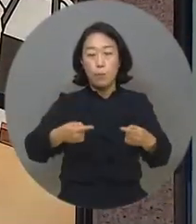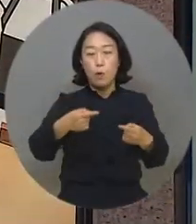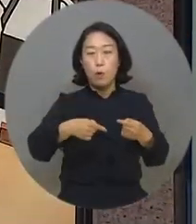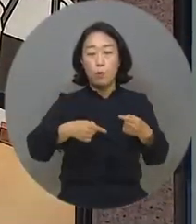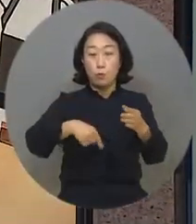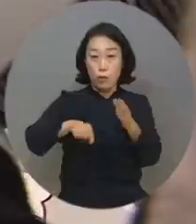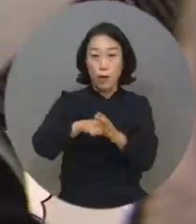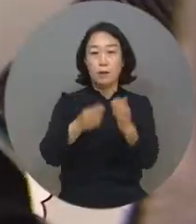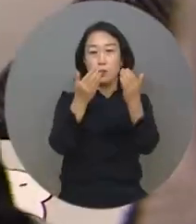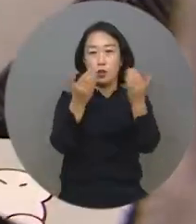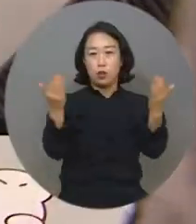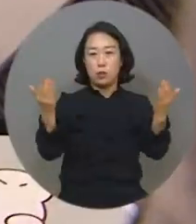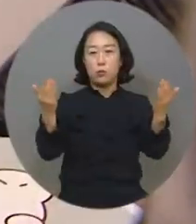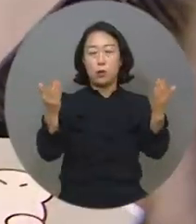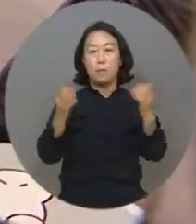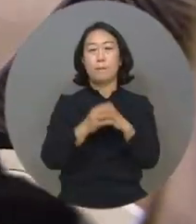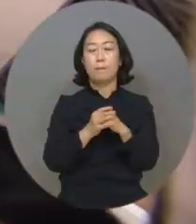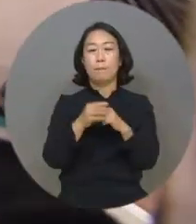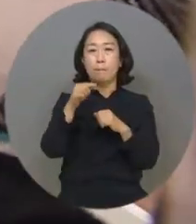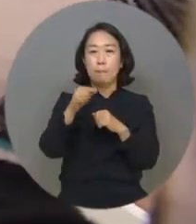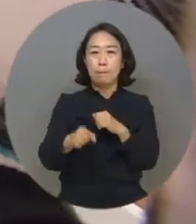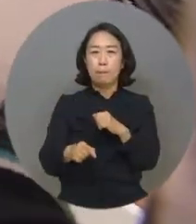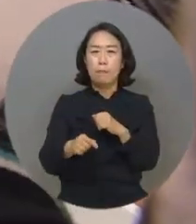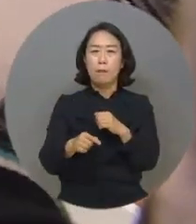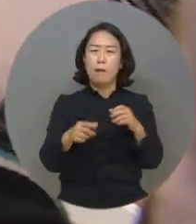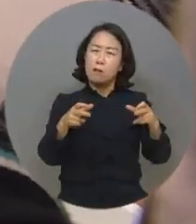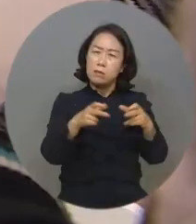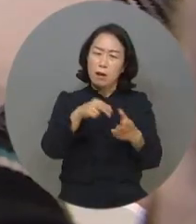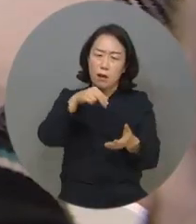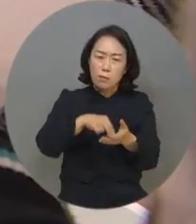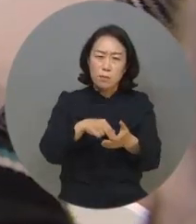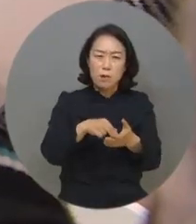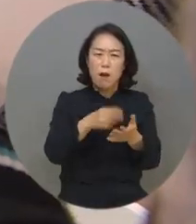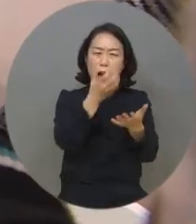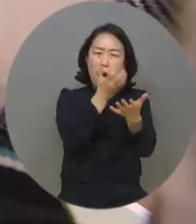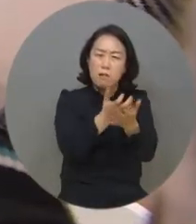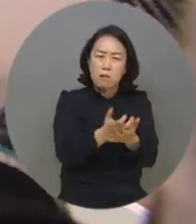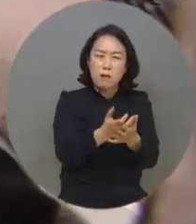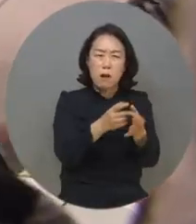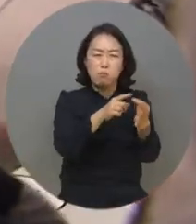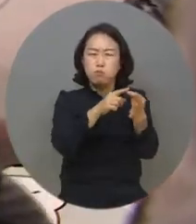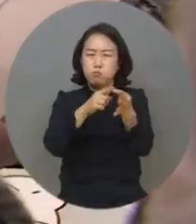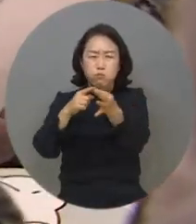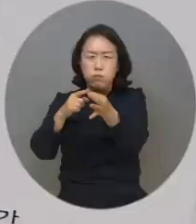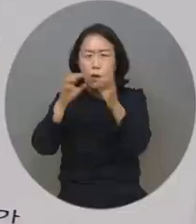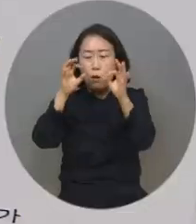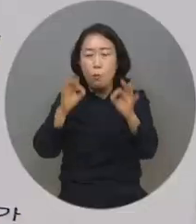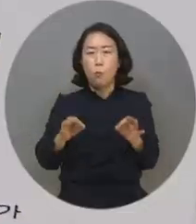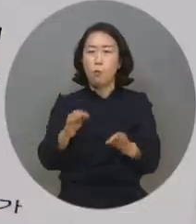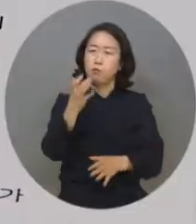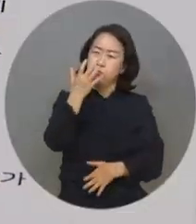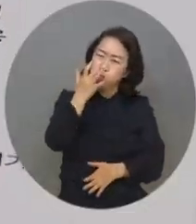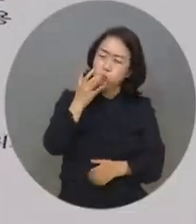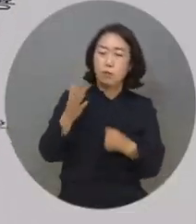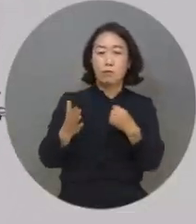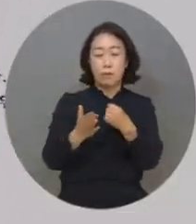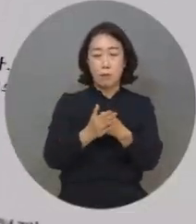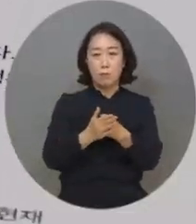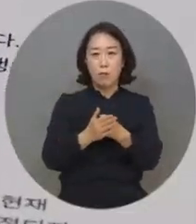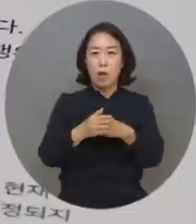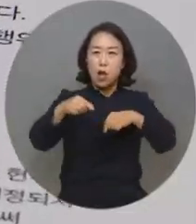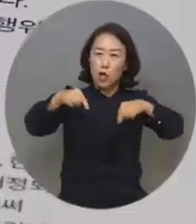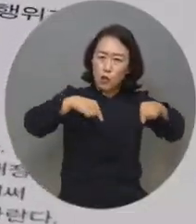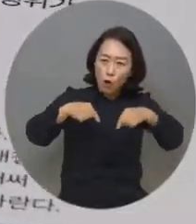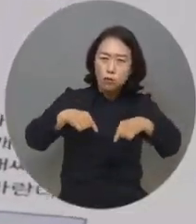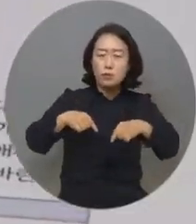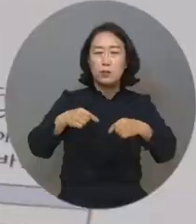열렸습니다. 발달장애인의 경우 어려운 한자어와 개념어로 채워진 선거 공보물로 인해 다양한 정책과 공약